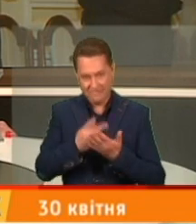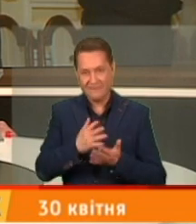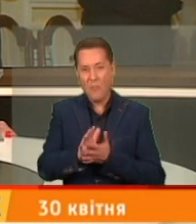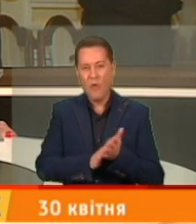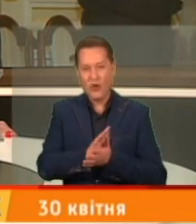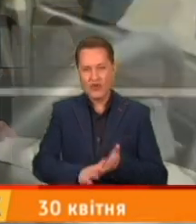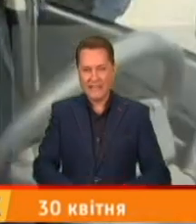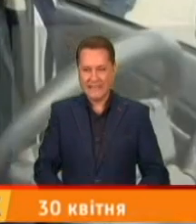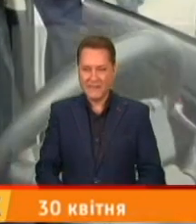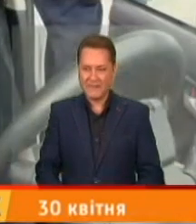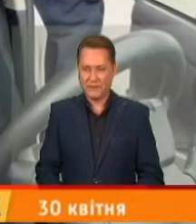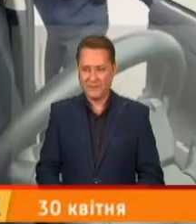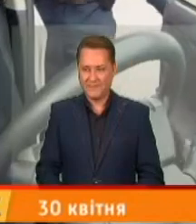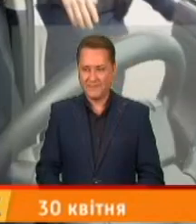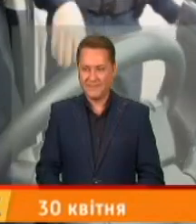жестів.